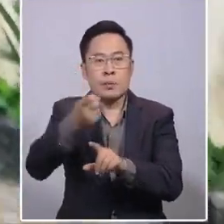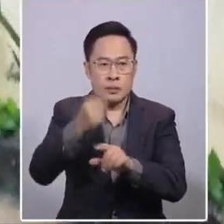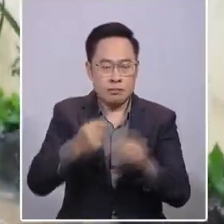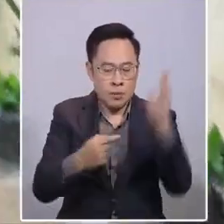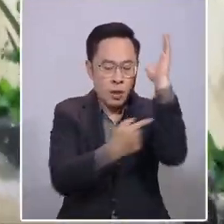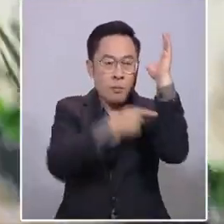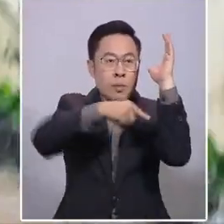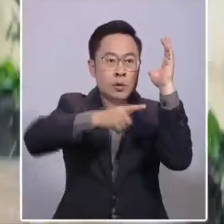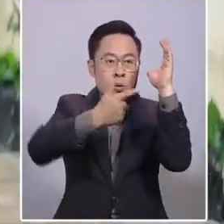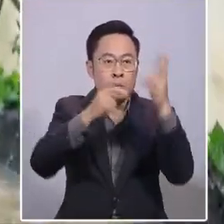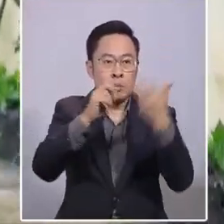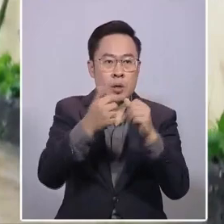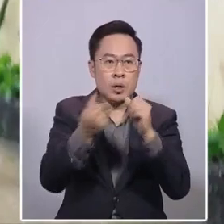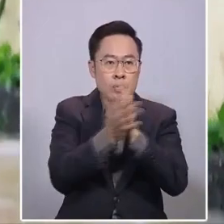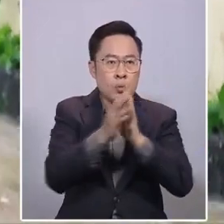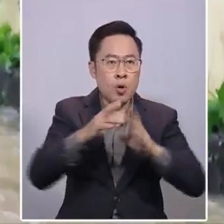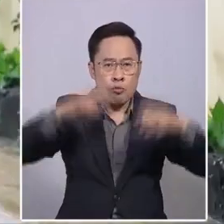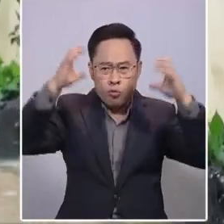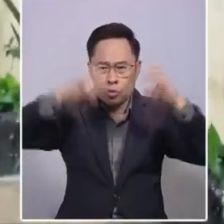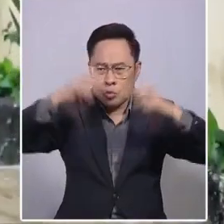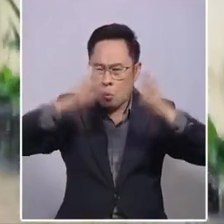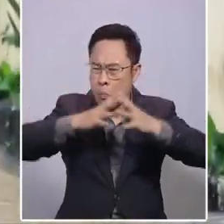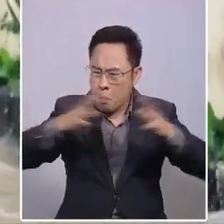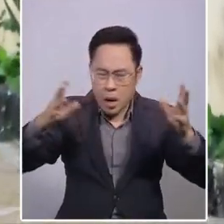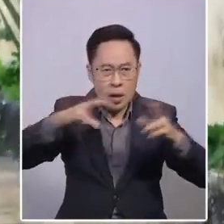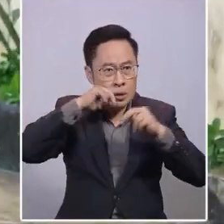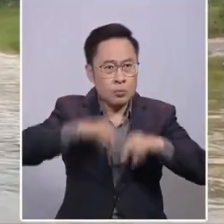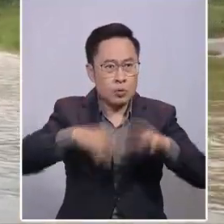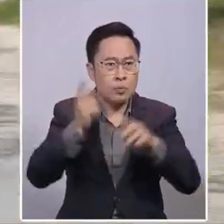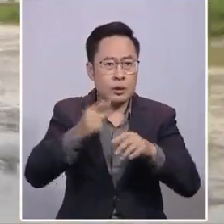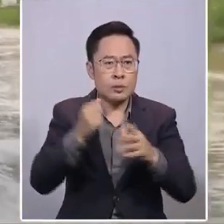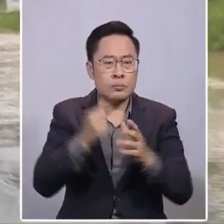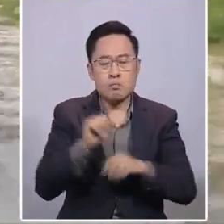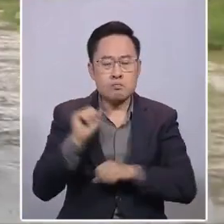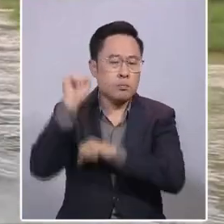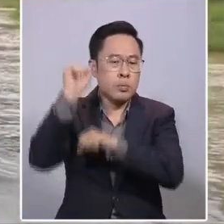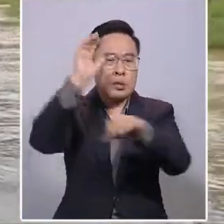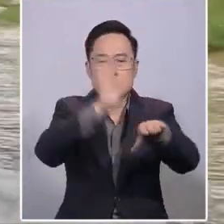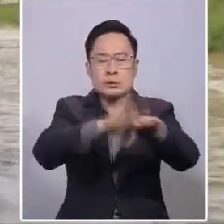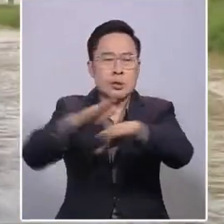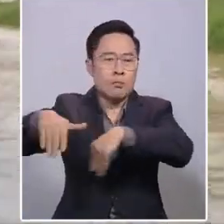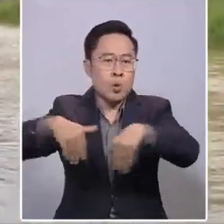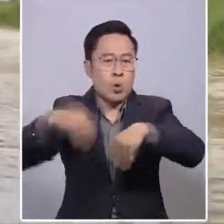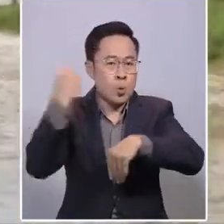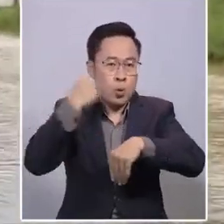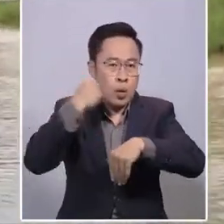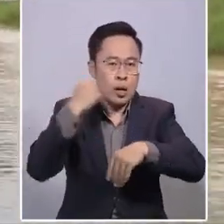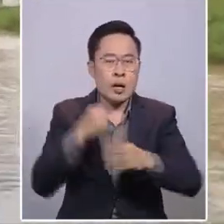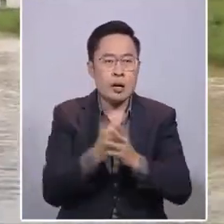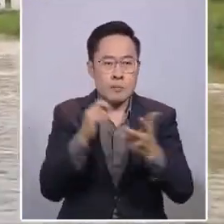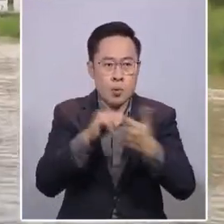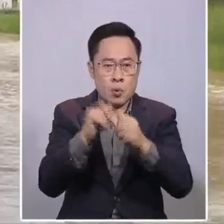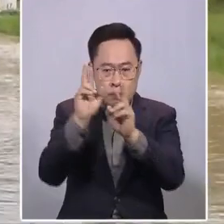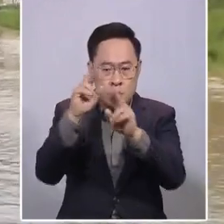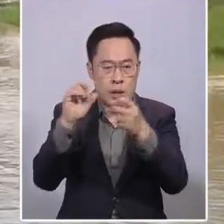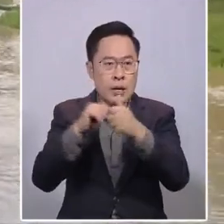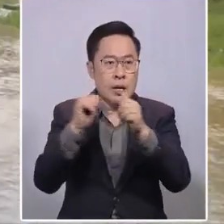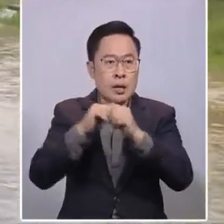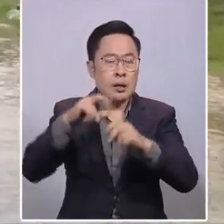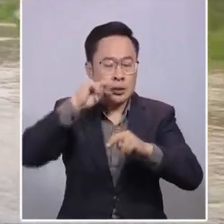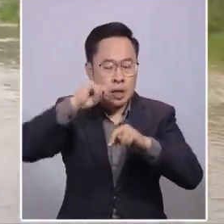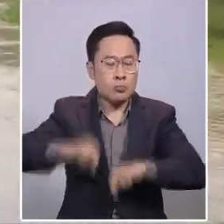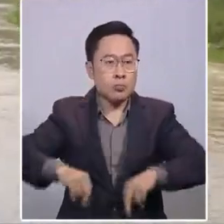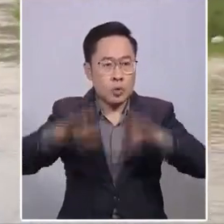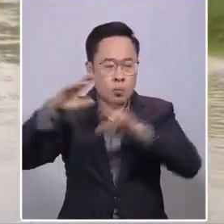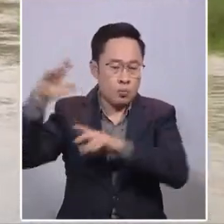ทลุงครับจะมีฝนตกหนักถึงหนักมากนะครับพัทลุงก็ได้มีการประกาศให้พี่น้องประชาชนเฝ้าระวังสถานการณ์น้ำท่วมฉับพลันและน้